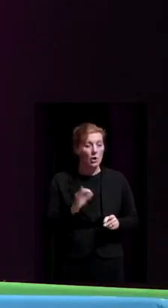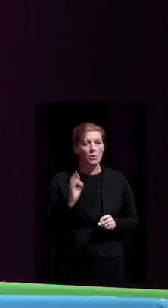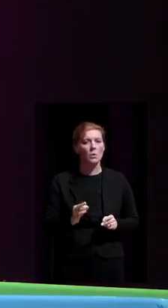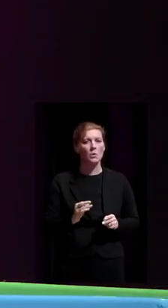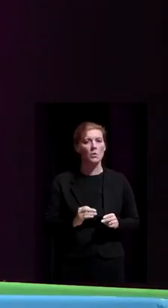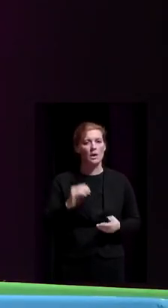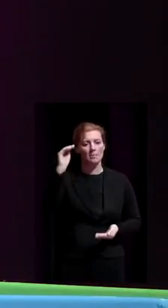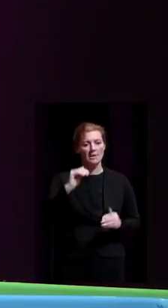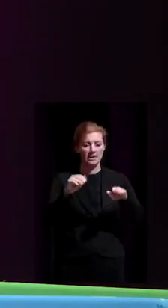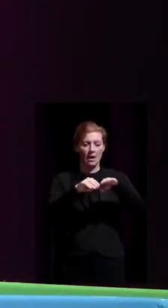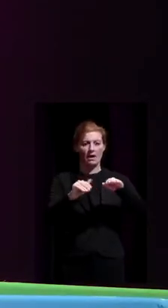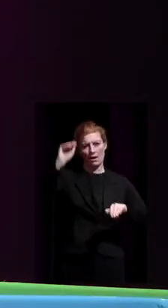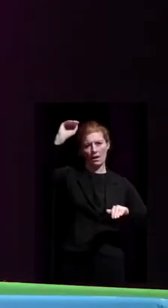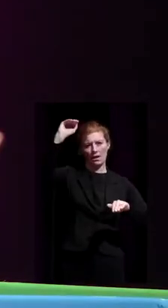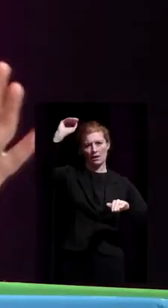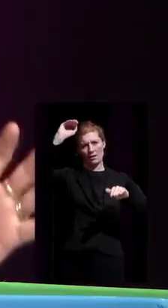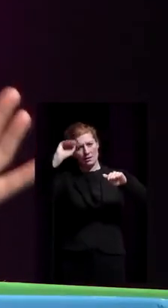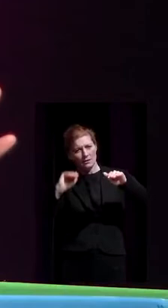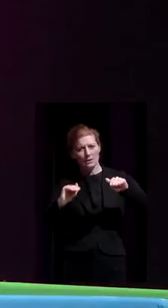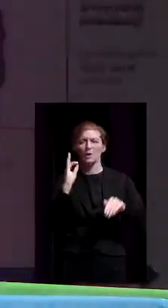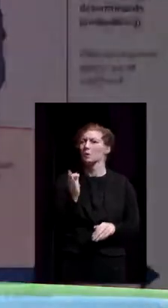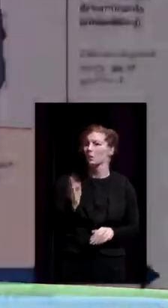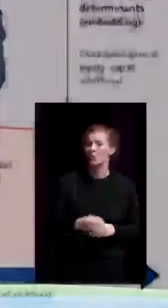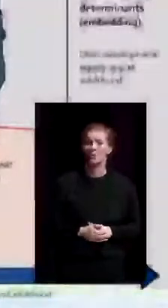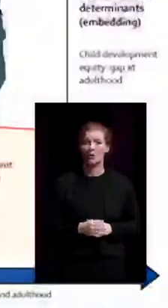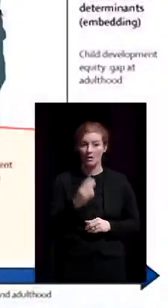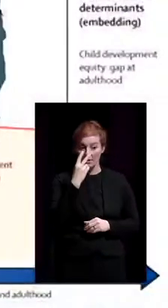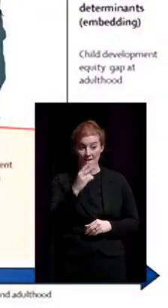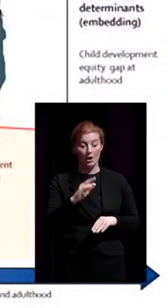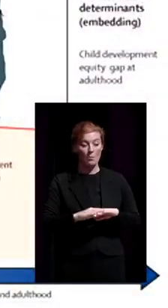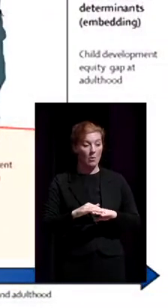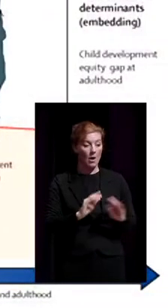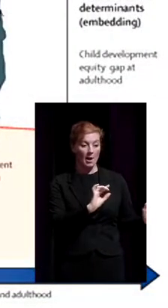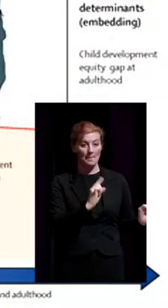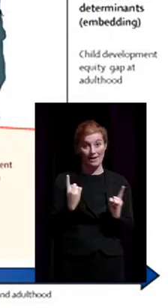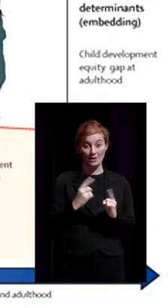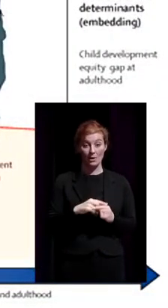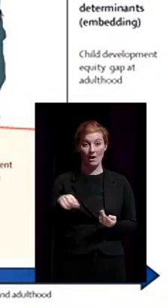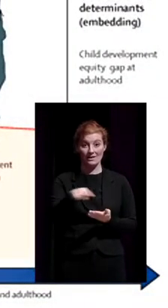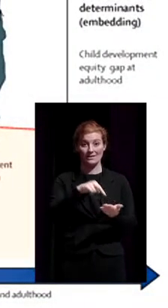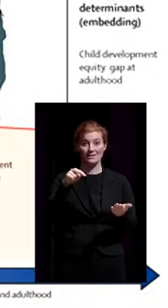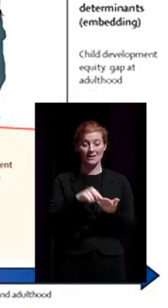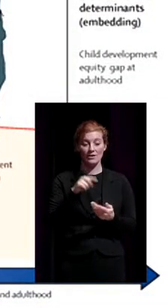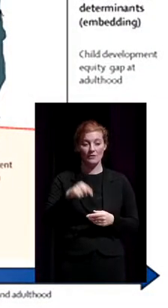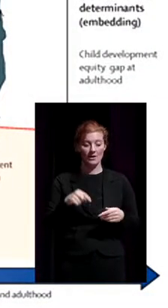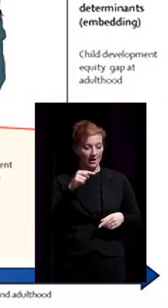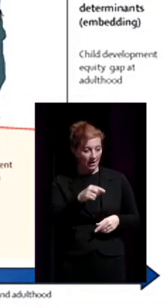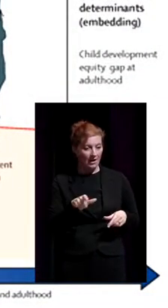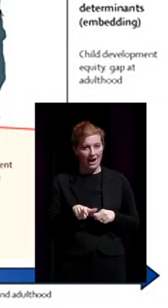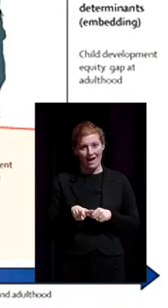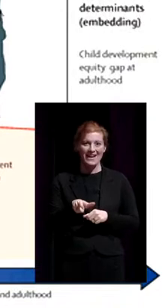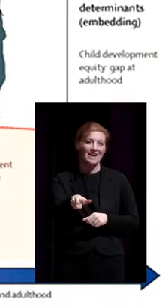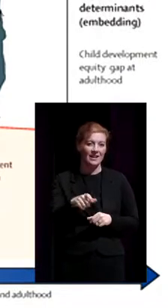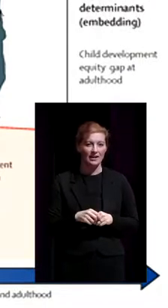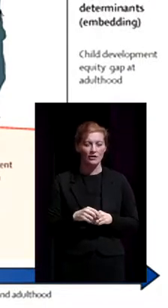klyftorna? Om ni tittar på den här och bara tittar på människorna i centrum på den här banan så börjar ju